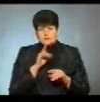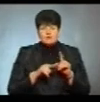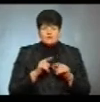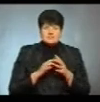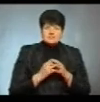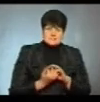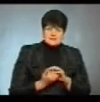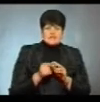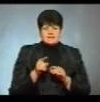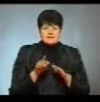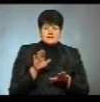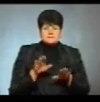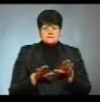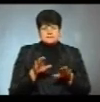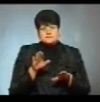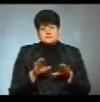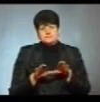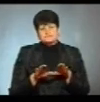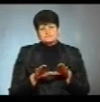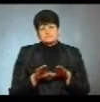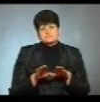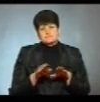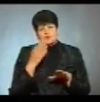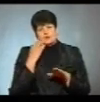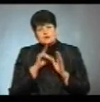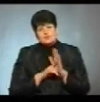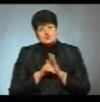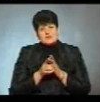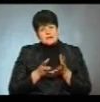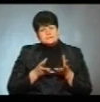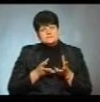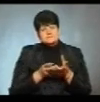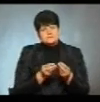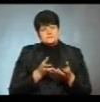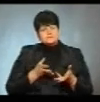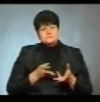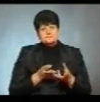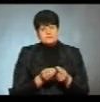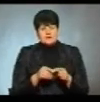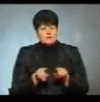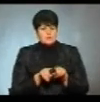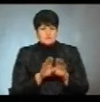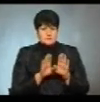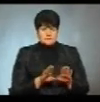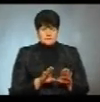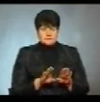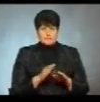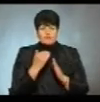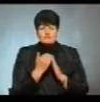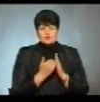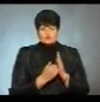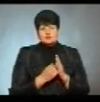більш референтним, значущим, коли починає переконувати. Але однаково, в